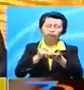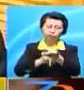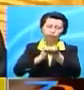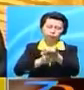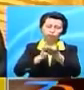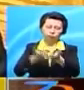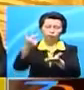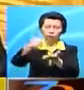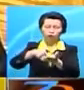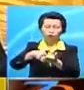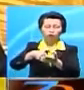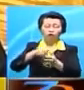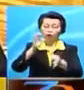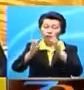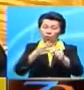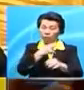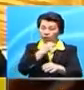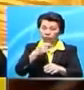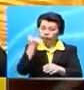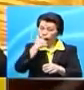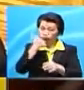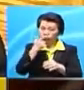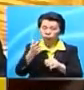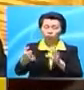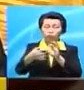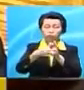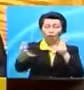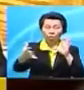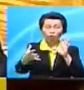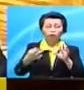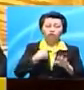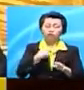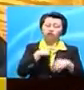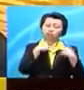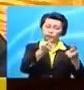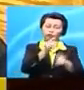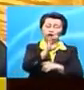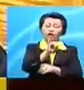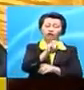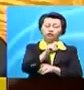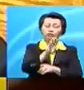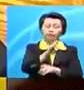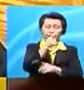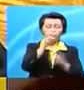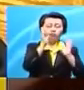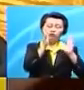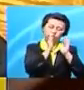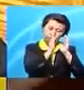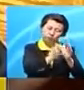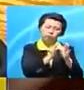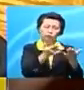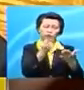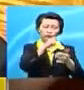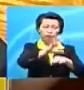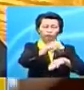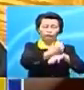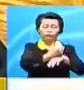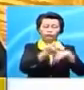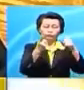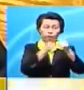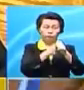But if Indonesia is not joining, we will go with IDB and Malaysia, you know, through MEFCAP, you know, try to form the